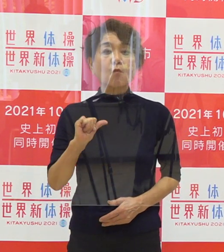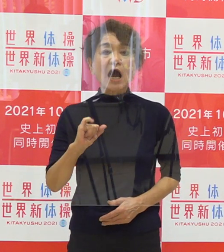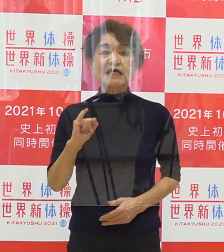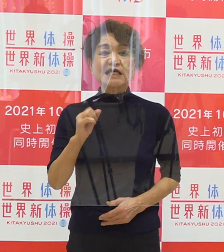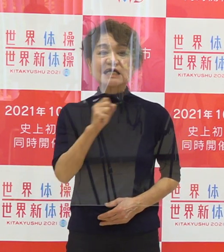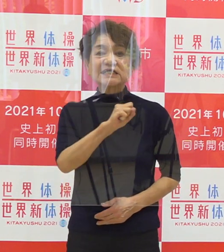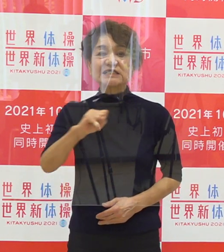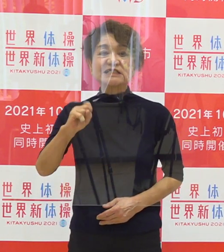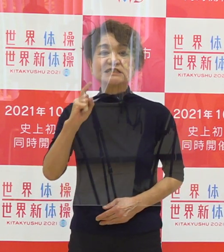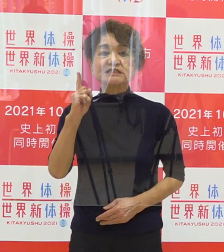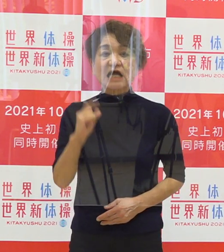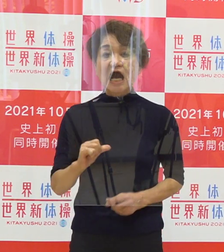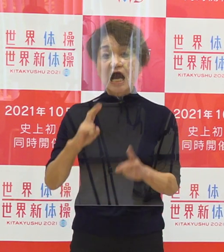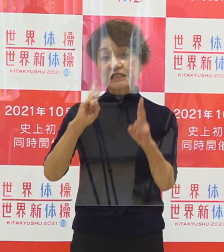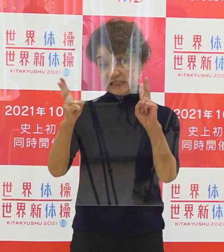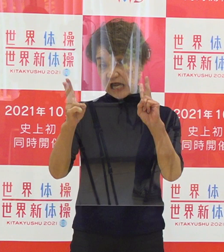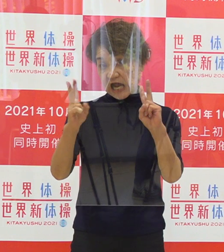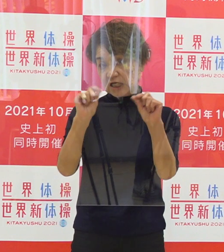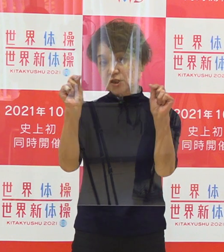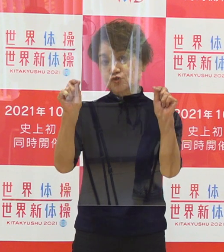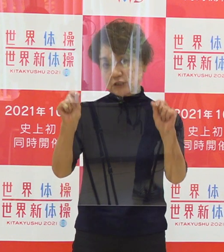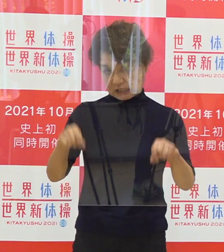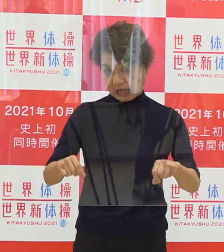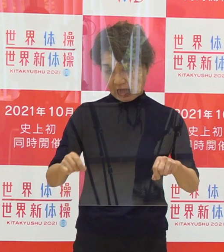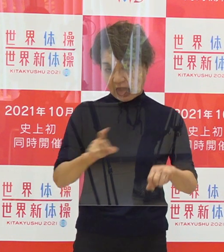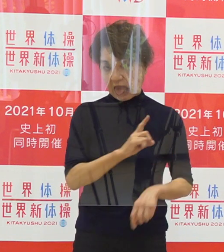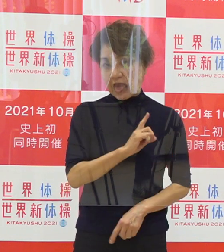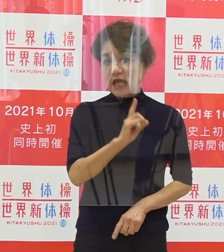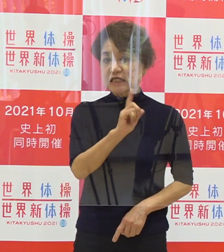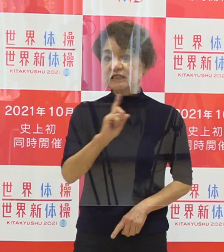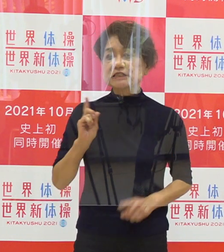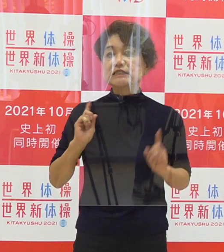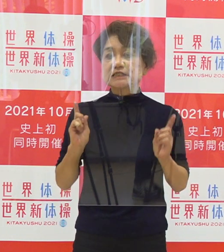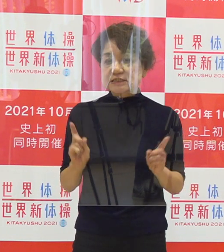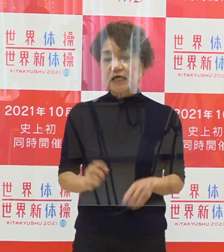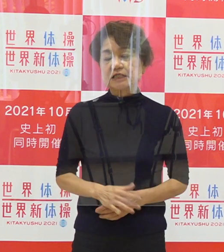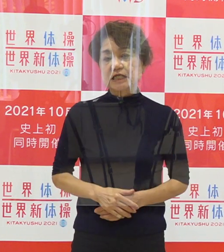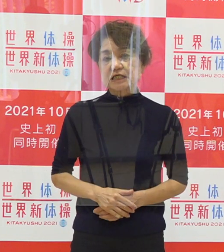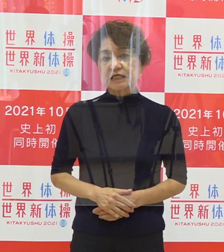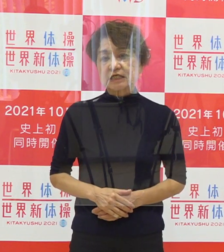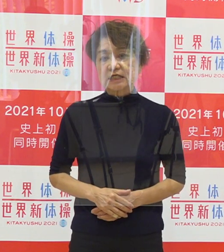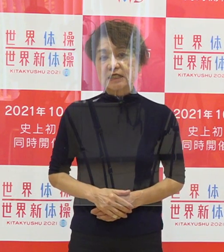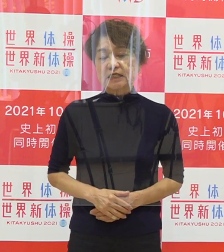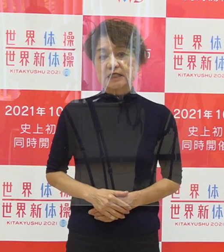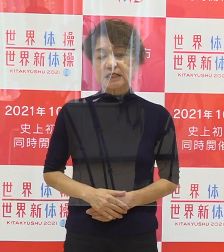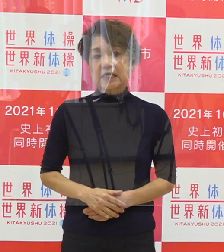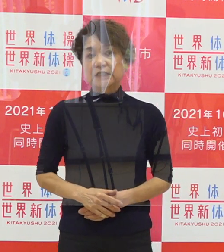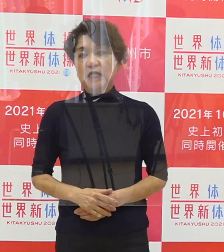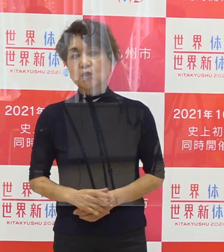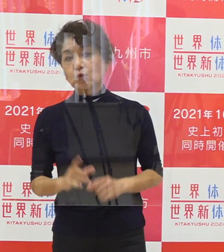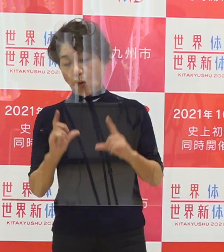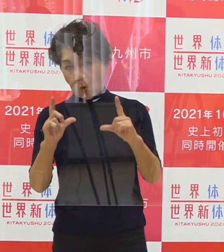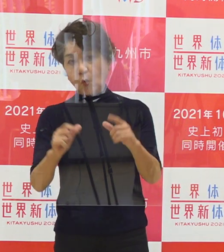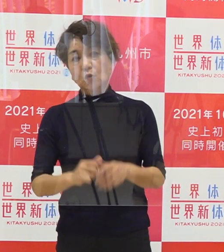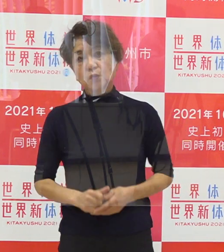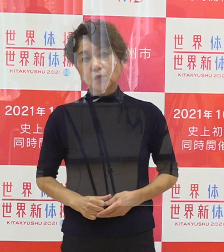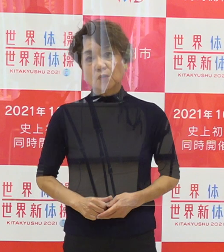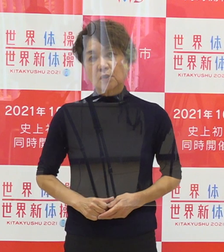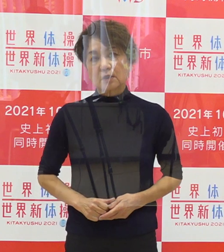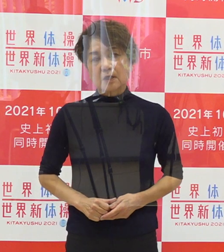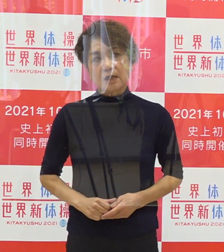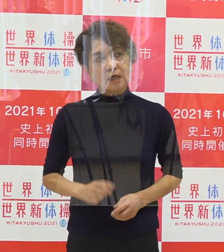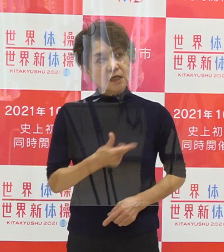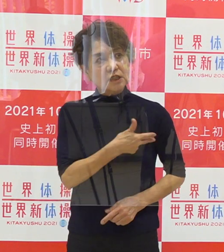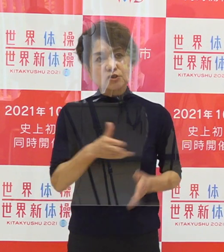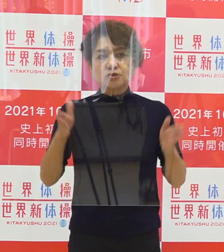すべてでいくつかということでございます。1日あたり約600枠ということで今回追加枠がございまして、土日合わせますと1